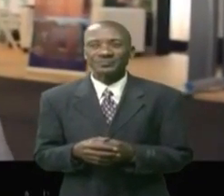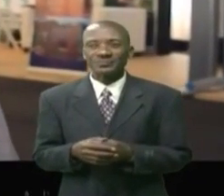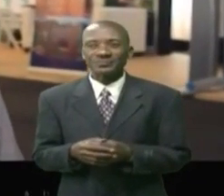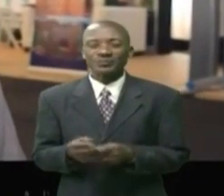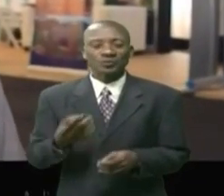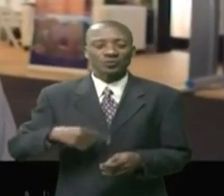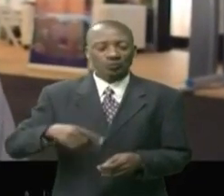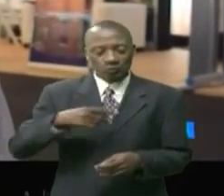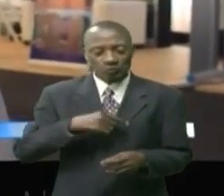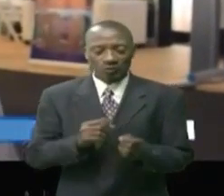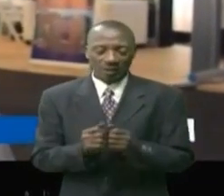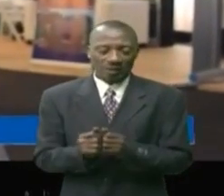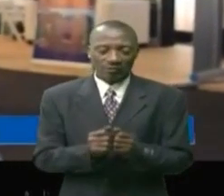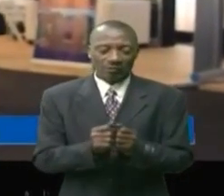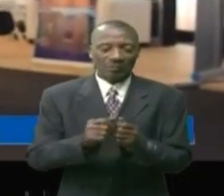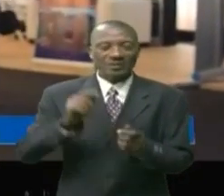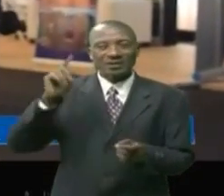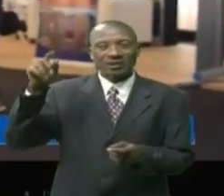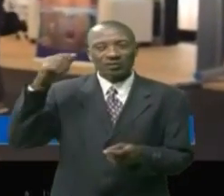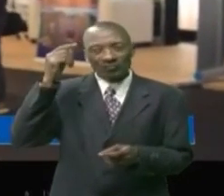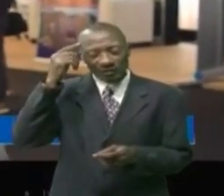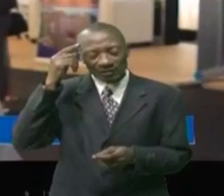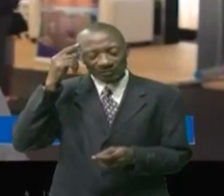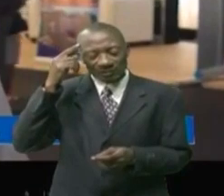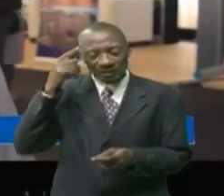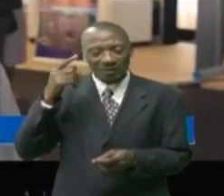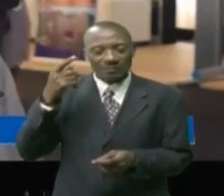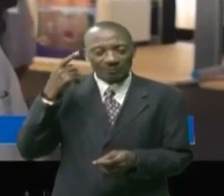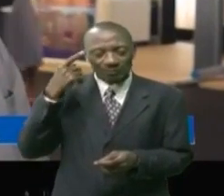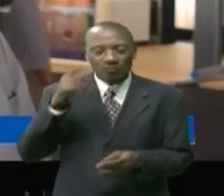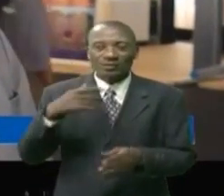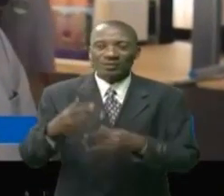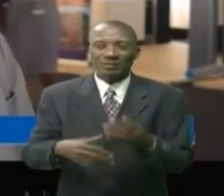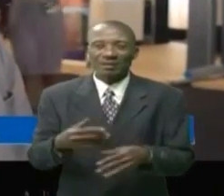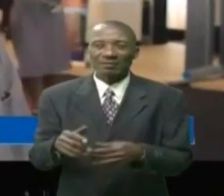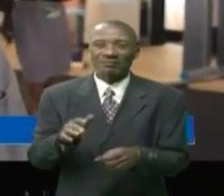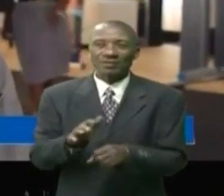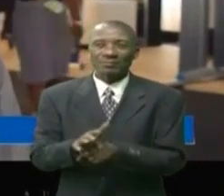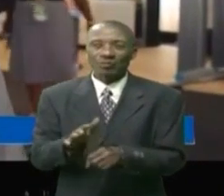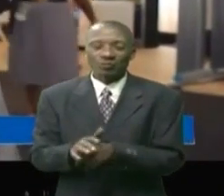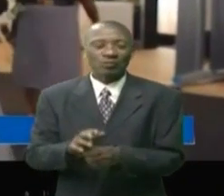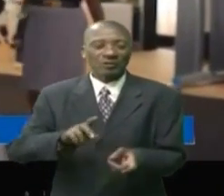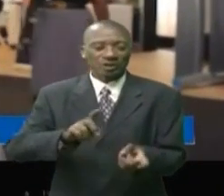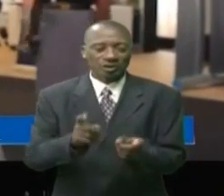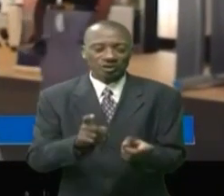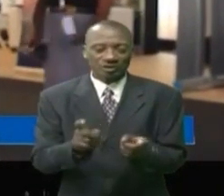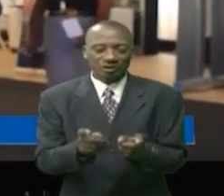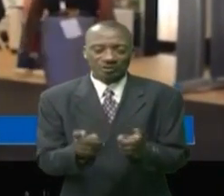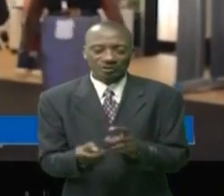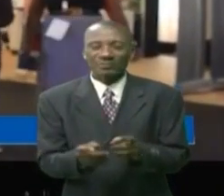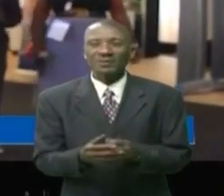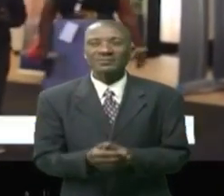le gouvernement dans une série de réformes, notamment la réforme qui a